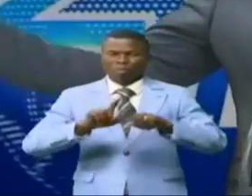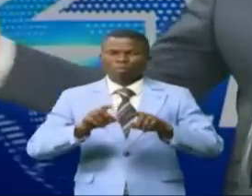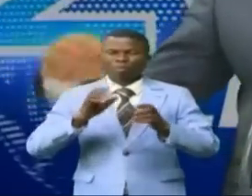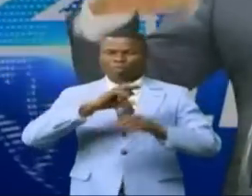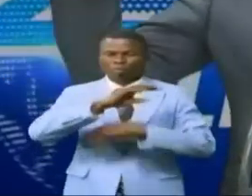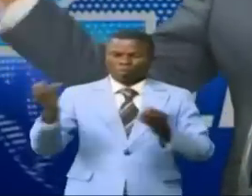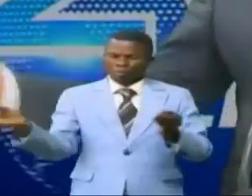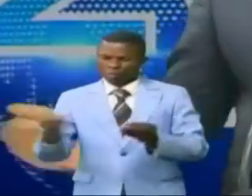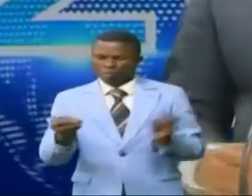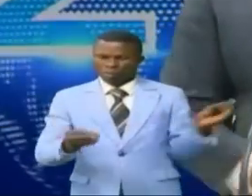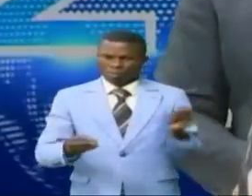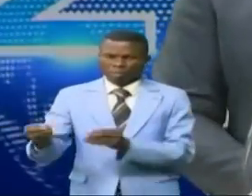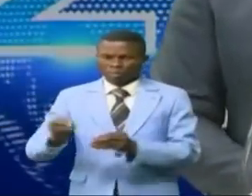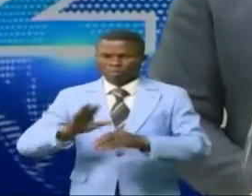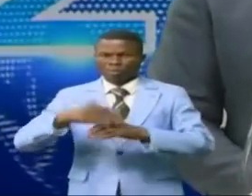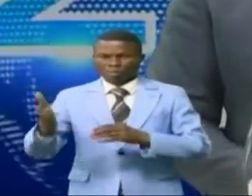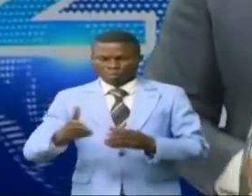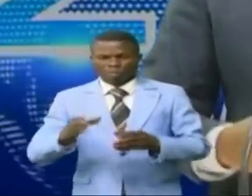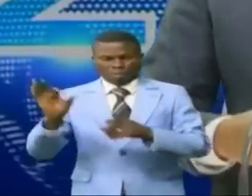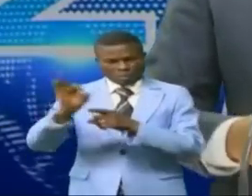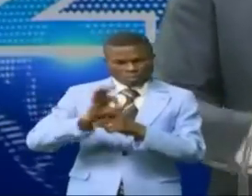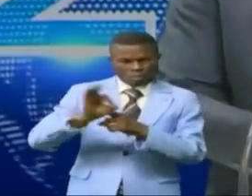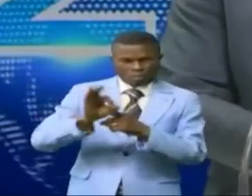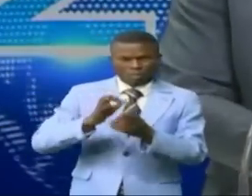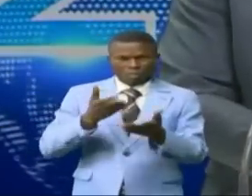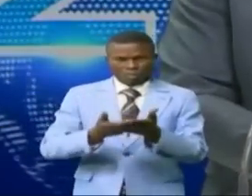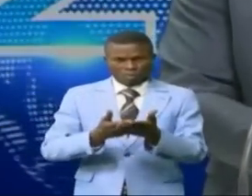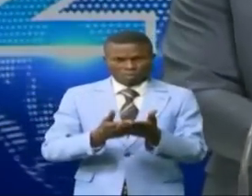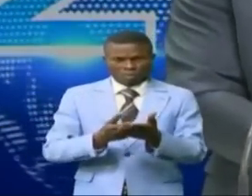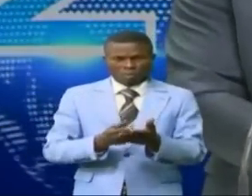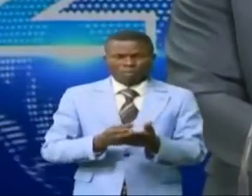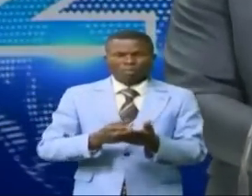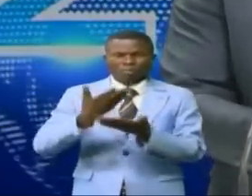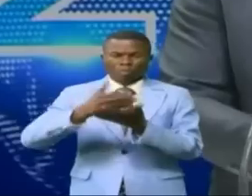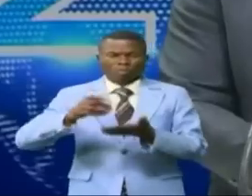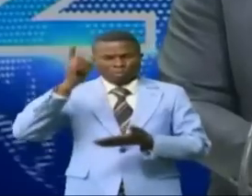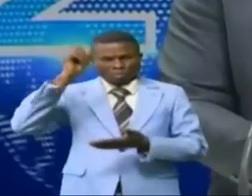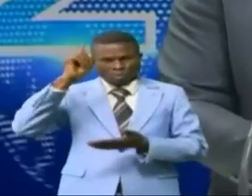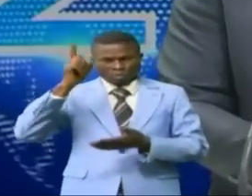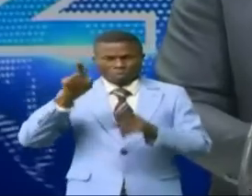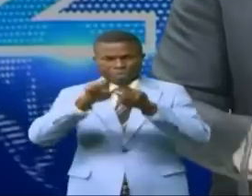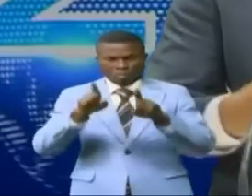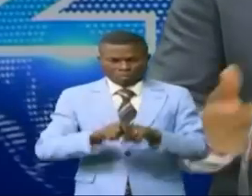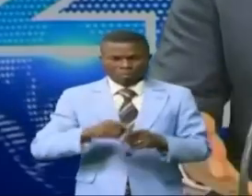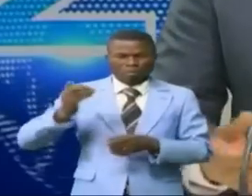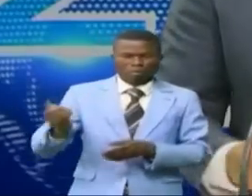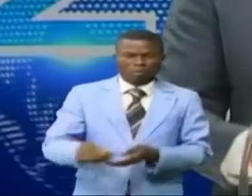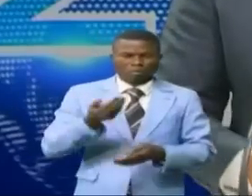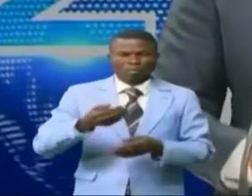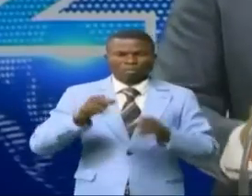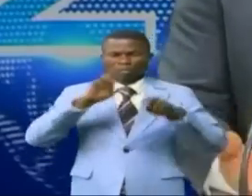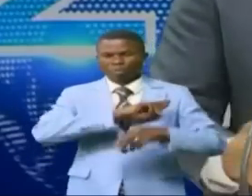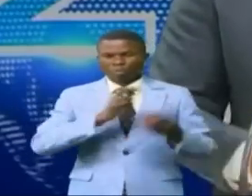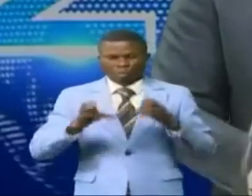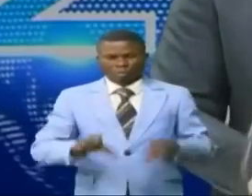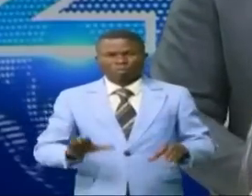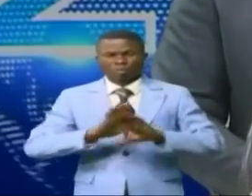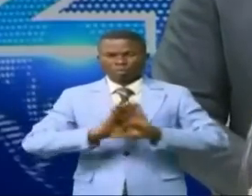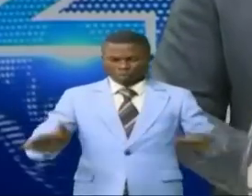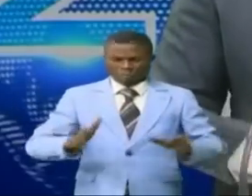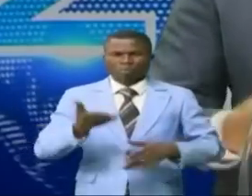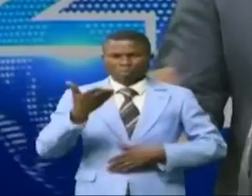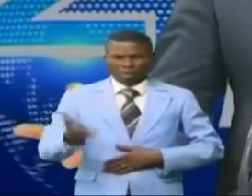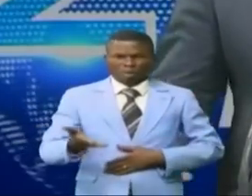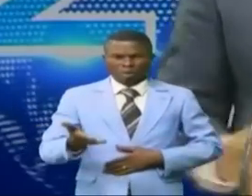l'assemblage, etc. On finit par le recyclage. Donc les maillons exploration et extraction, la RDC a suffisamment de